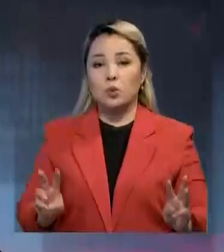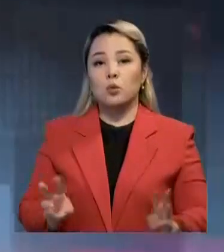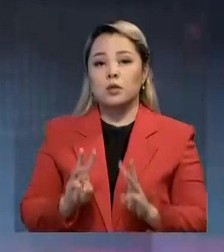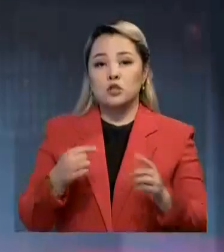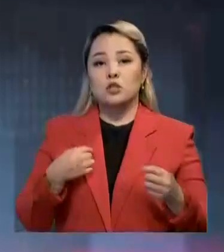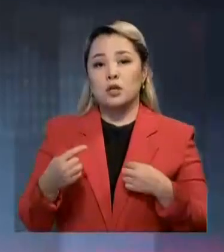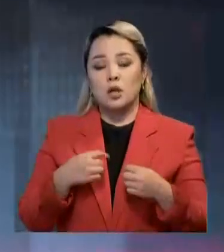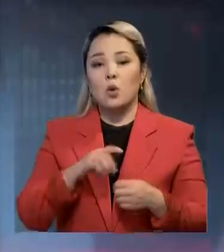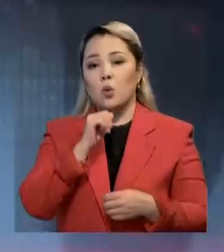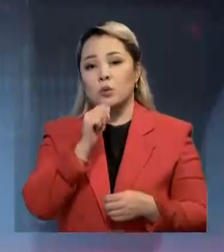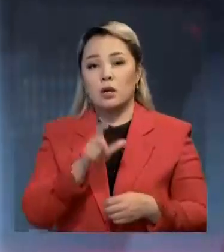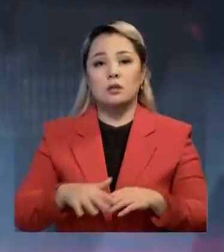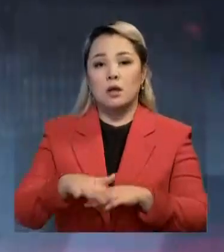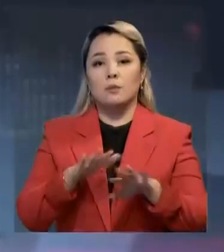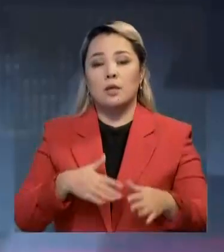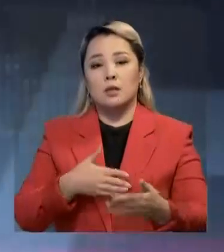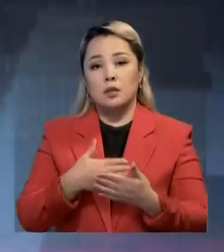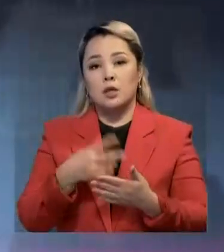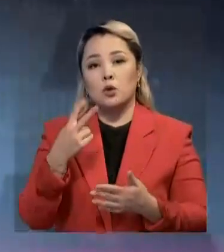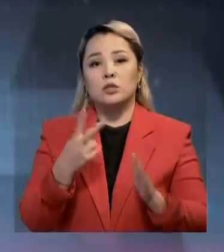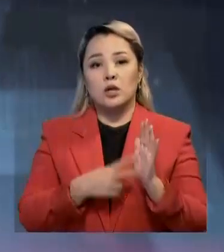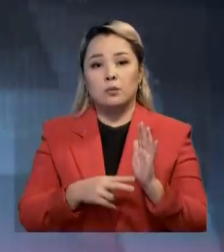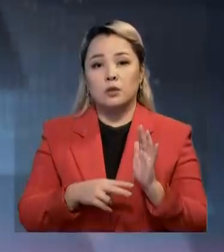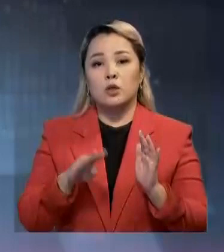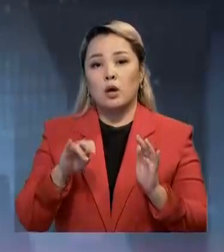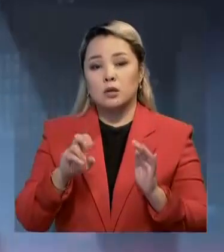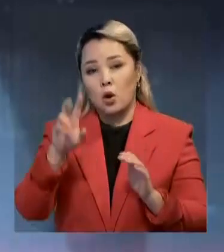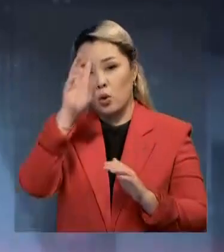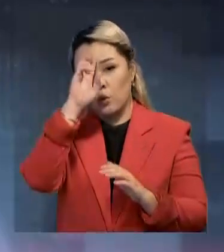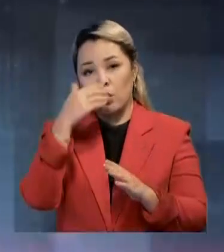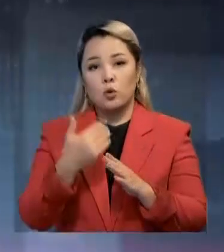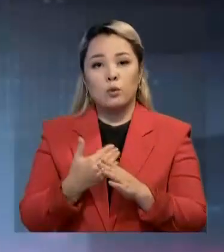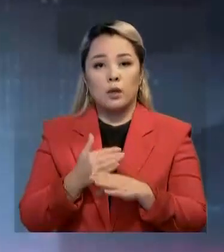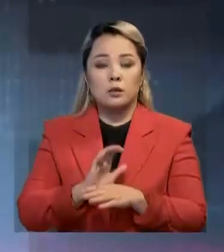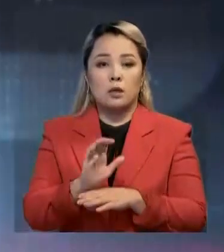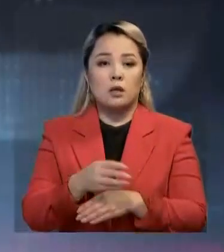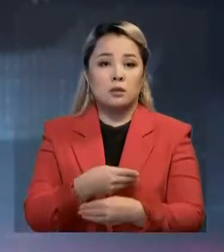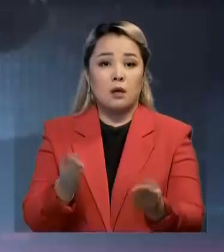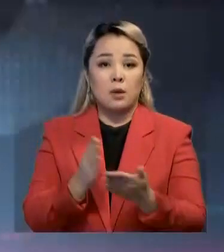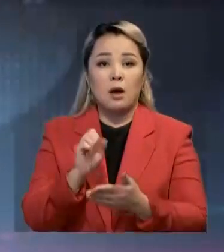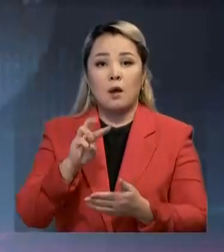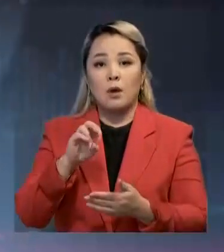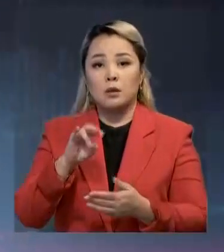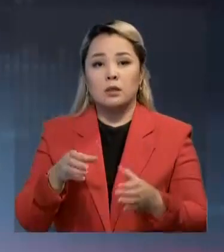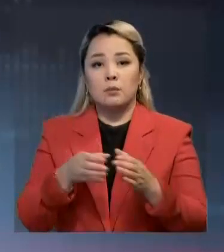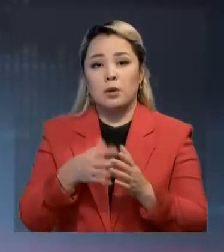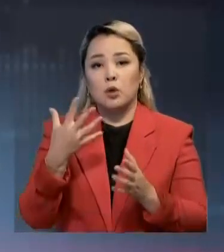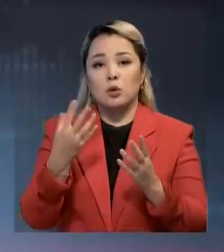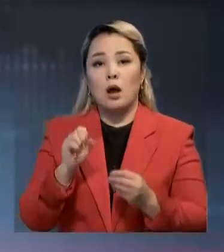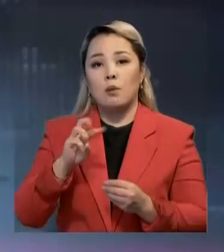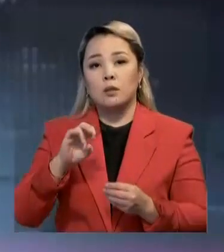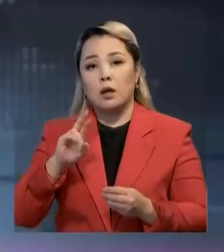Өрттен зардап шеккен қостанайлықтарға еріктілер 270 тонна гуманитарлық көмек таратты. Аманаттықтар 5 күнде